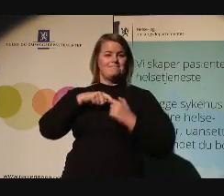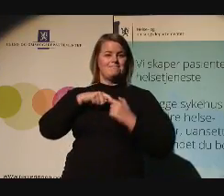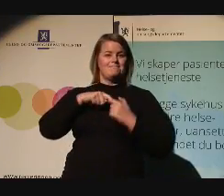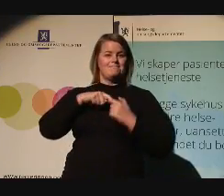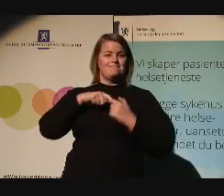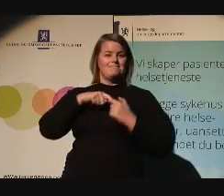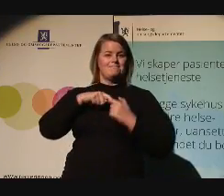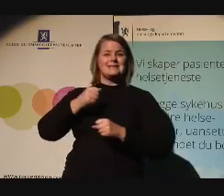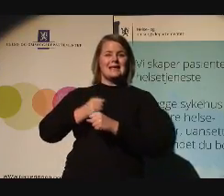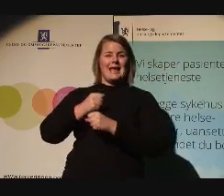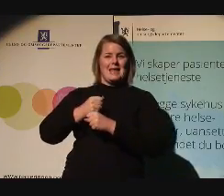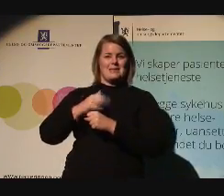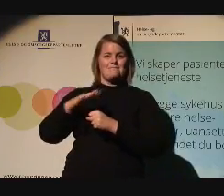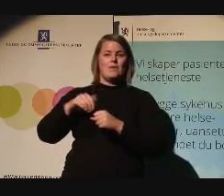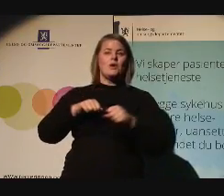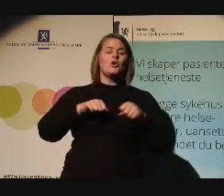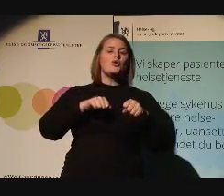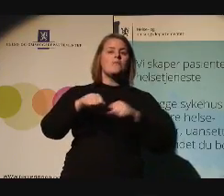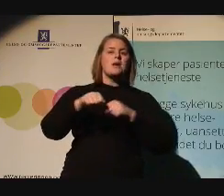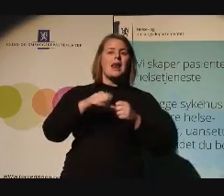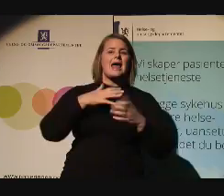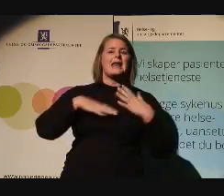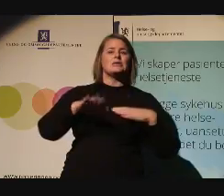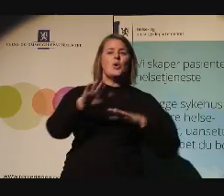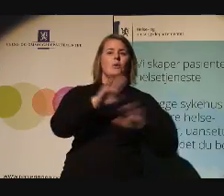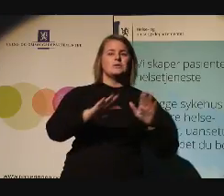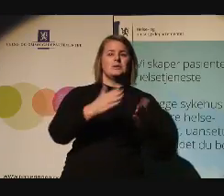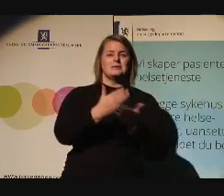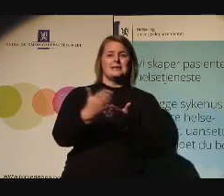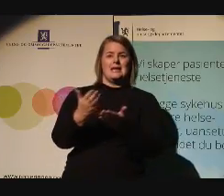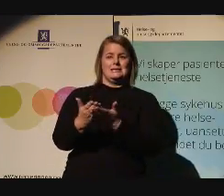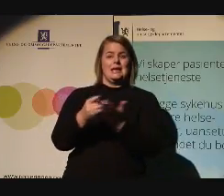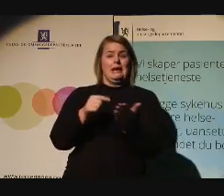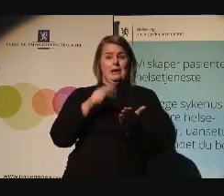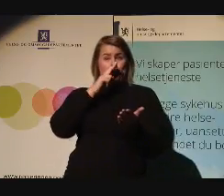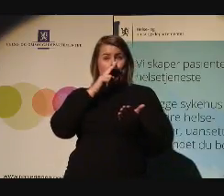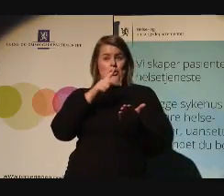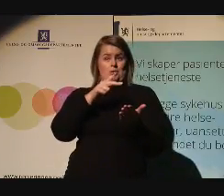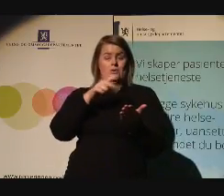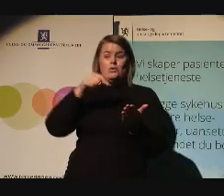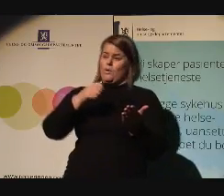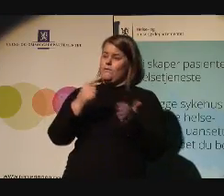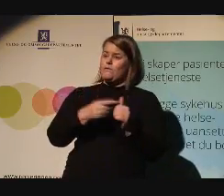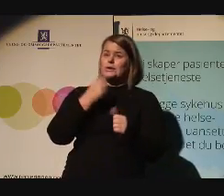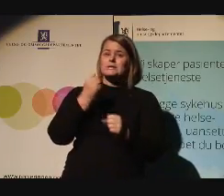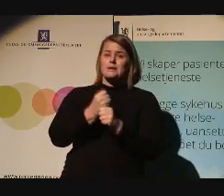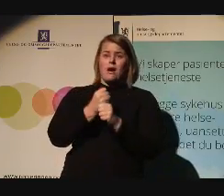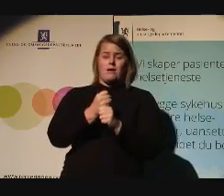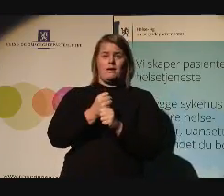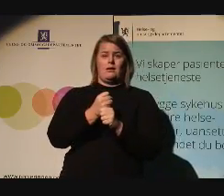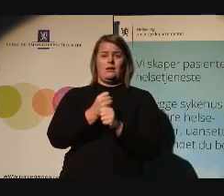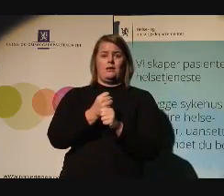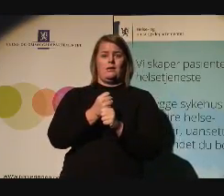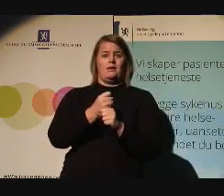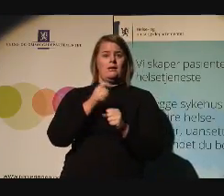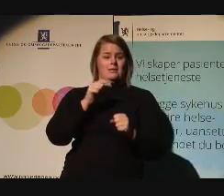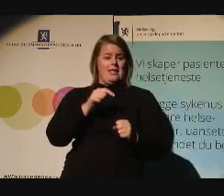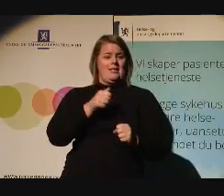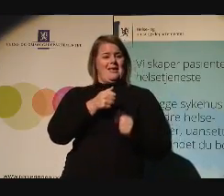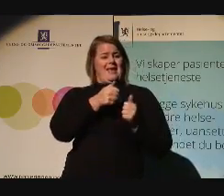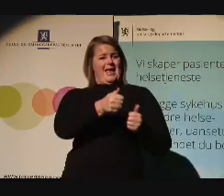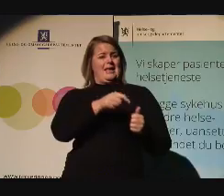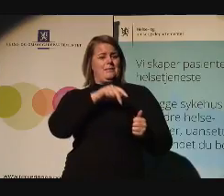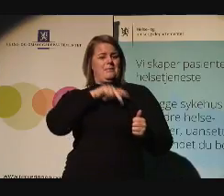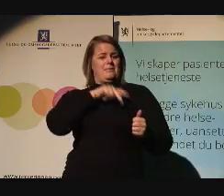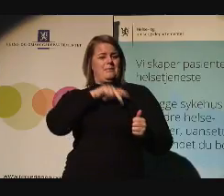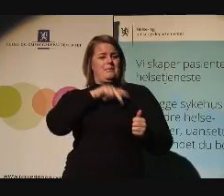pasientsikkerhet I de kommunale helse- og omsorgstjenestene ny. I år det første gang en deler ut en egen